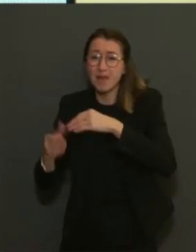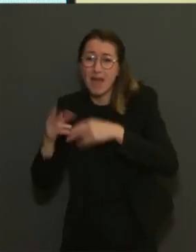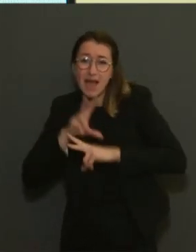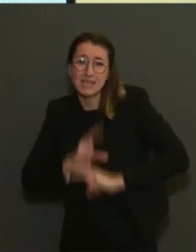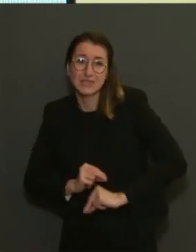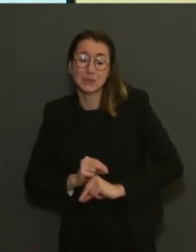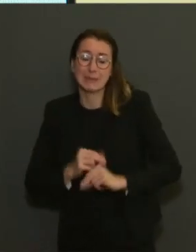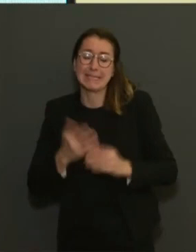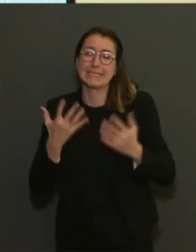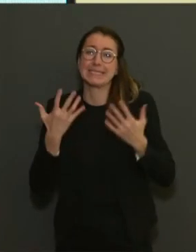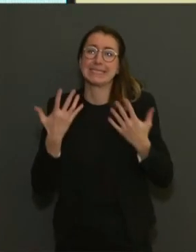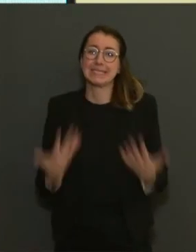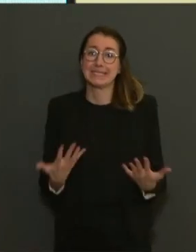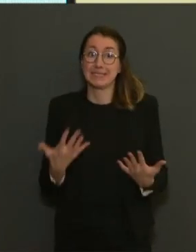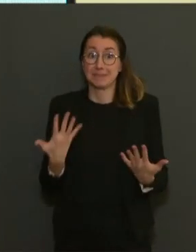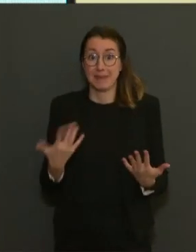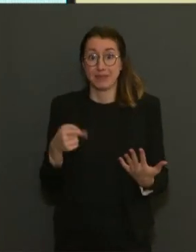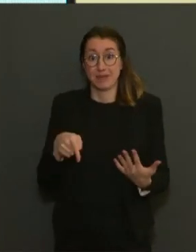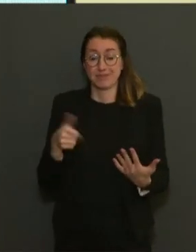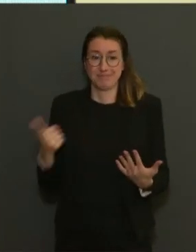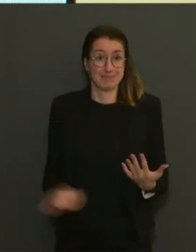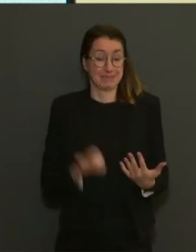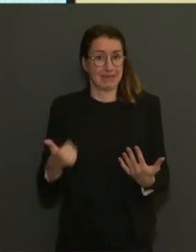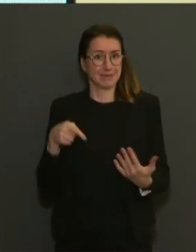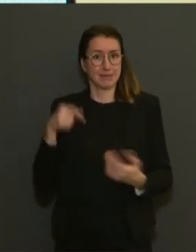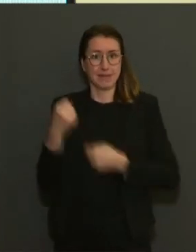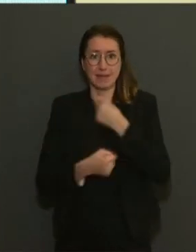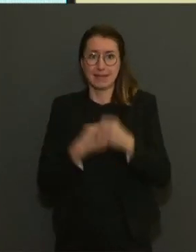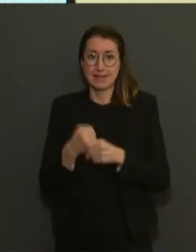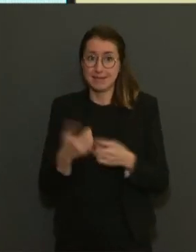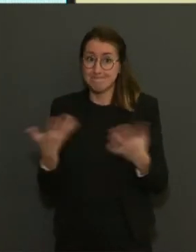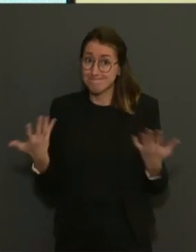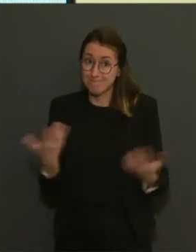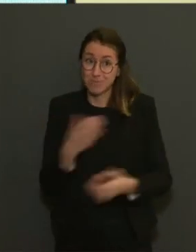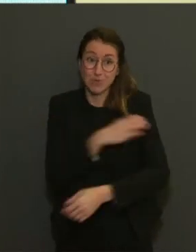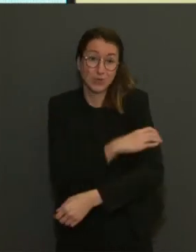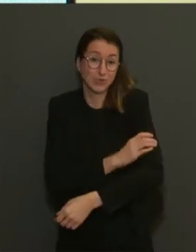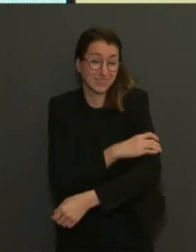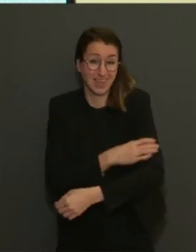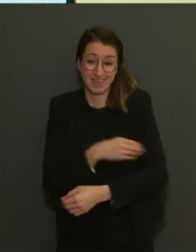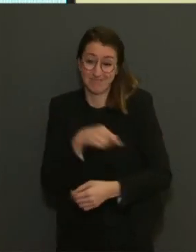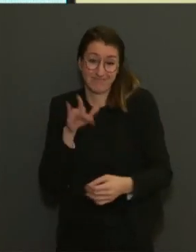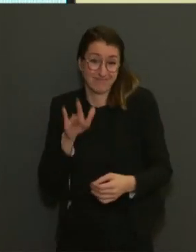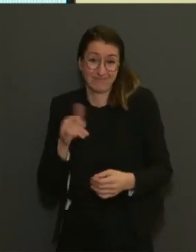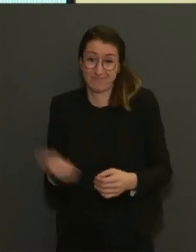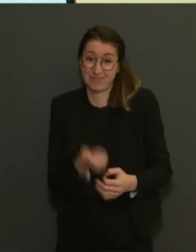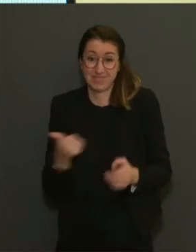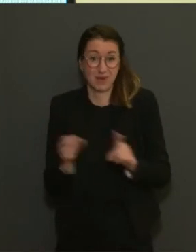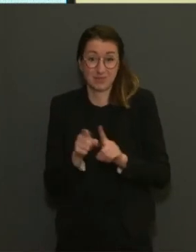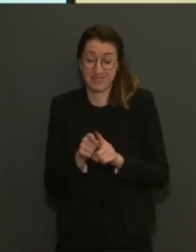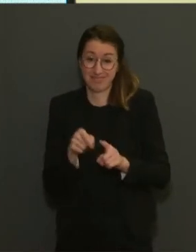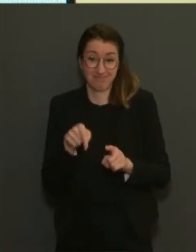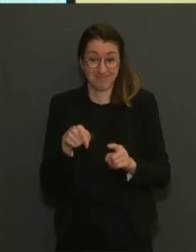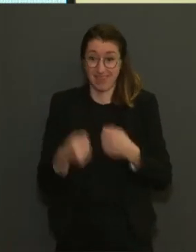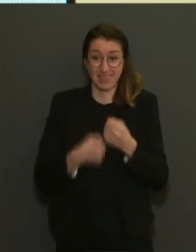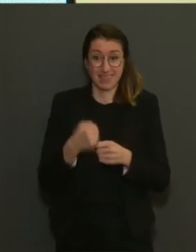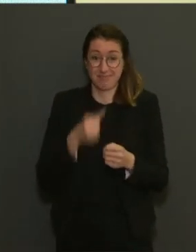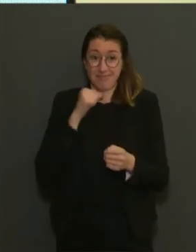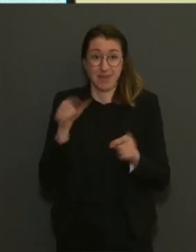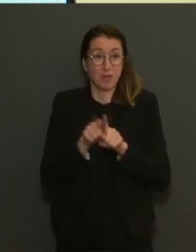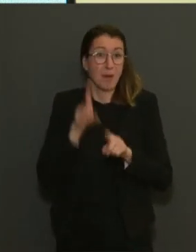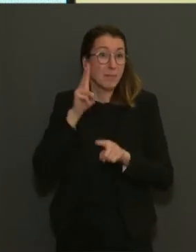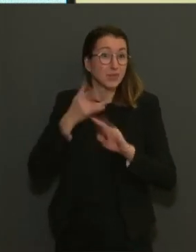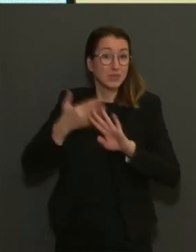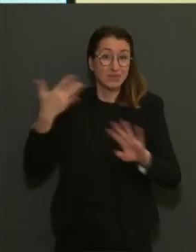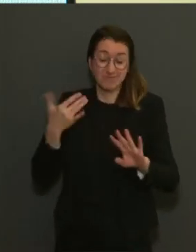une Toussaint exceptionnelle de la même manière. Gardez vos distances, prenez les précautions. Ne vous